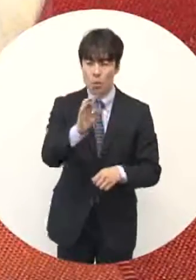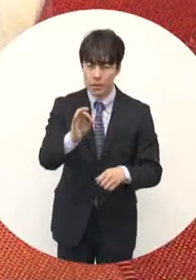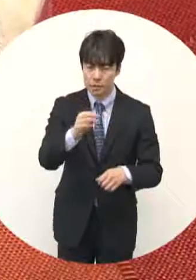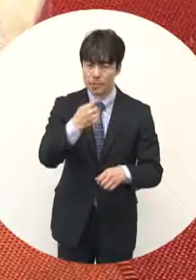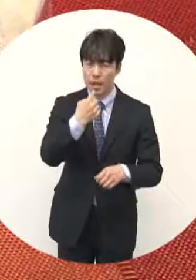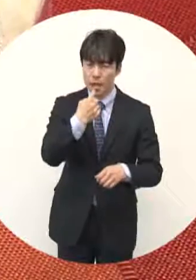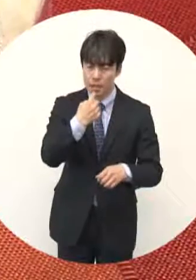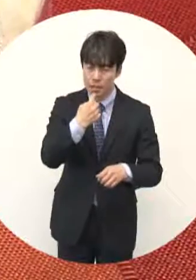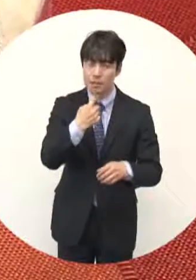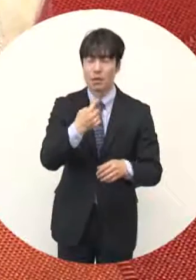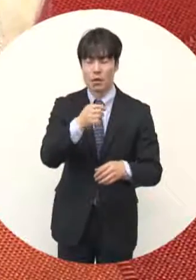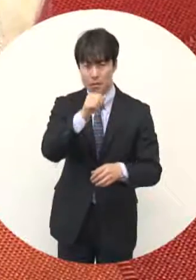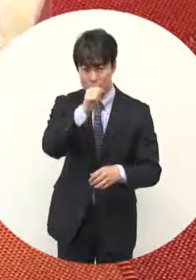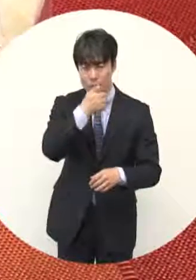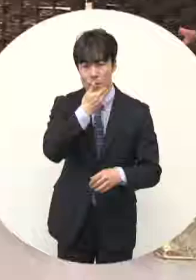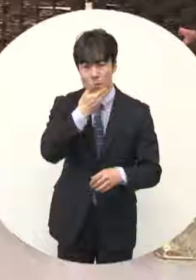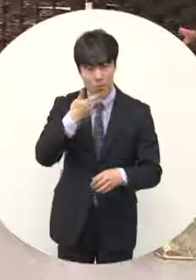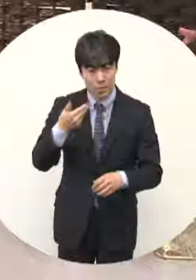美味しいです。